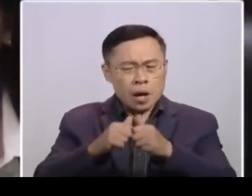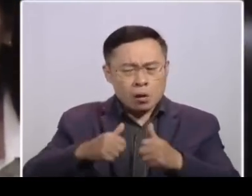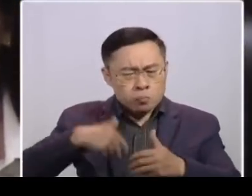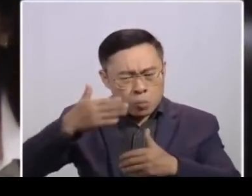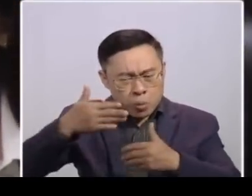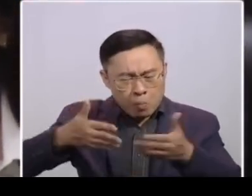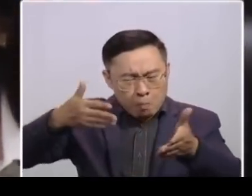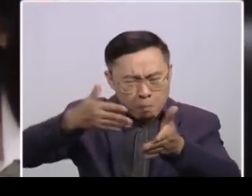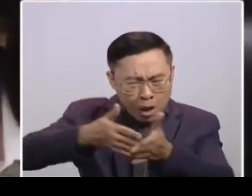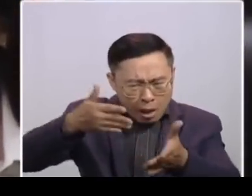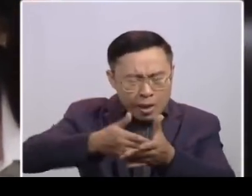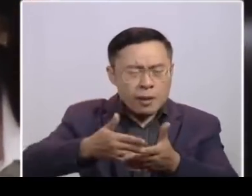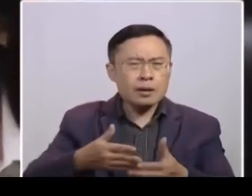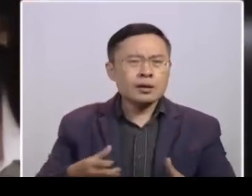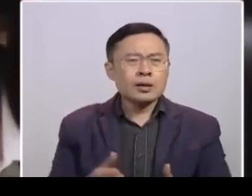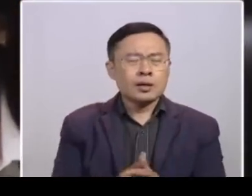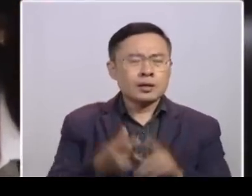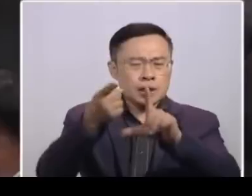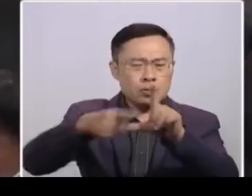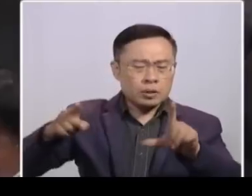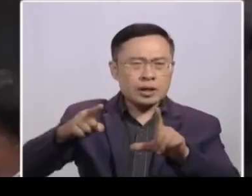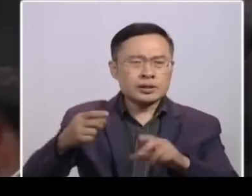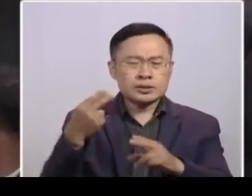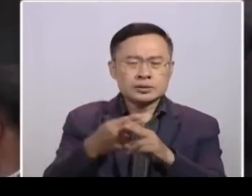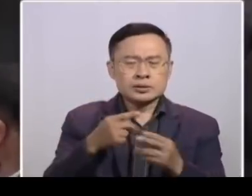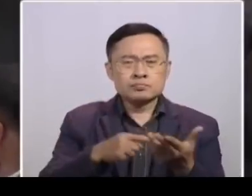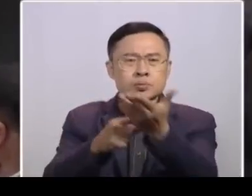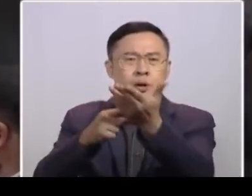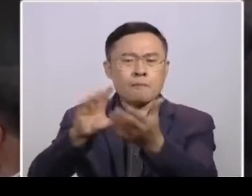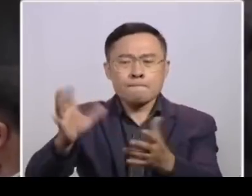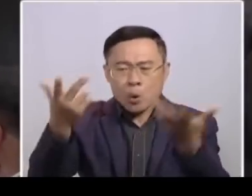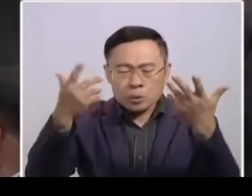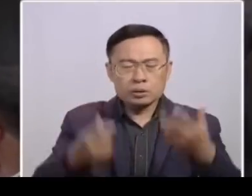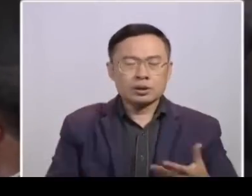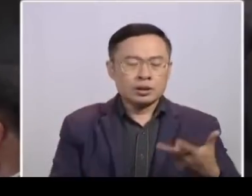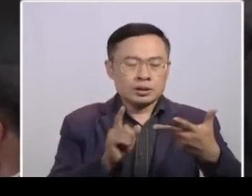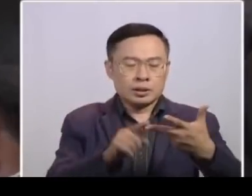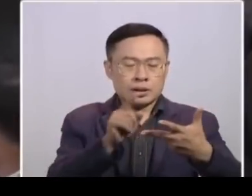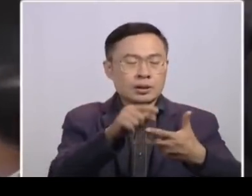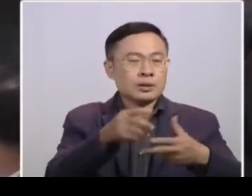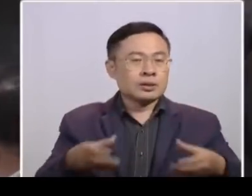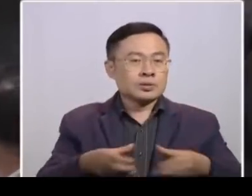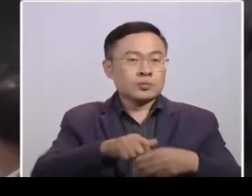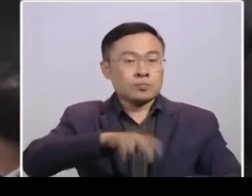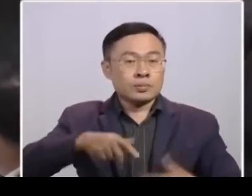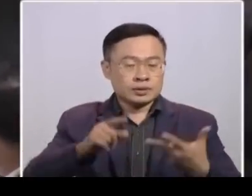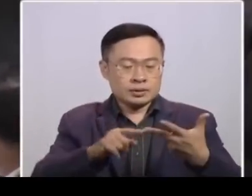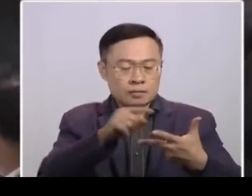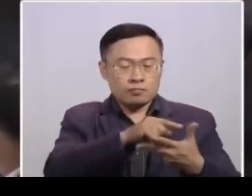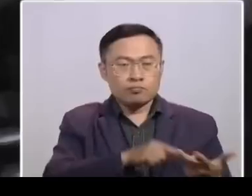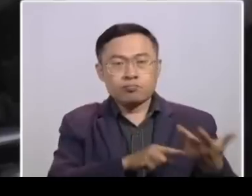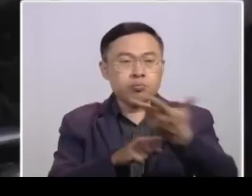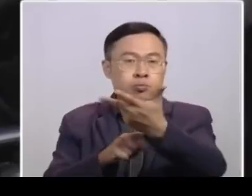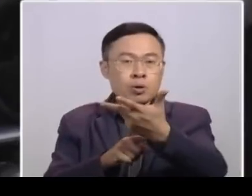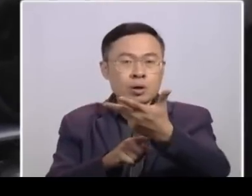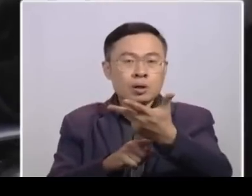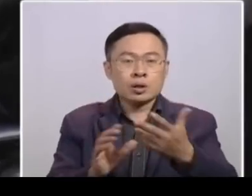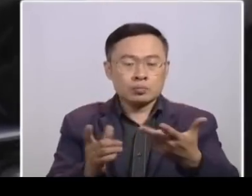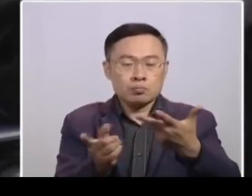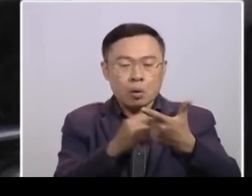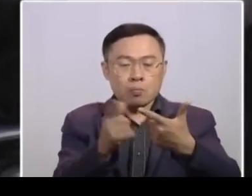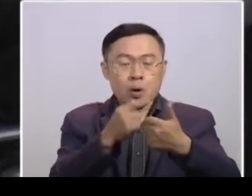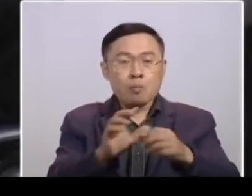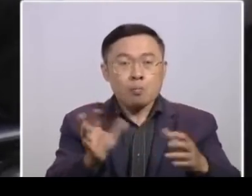าถึงพรรคเบอร์3เบอร์4เนี่ยคุณอนุทินพร้อมจะเป็นนายกรัฐมนตรีหรือไม่คุณอนุทินบอกว่าขอให้ถึงเวลานั้นก่